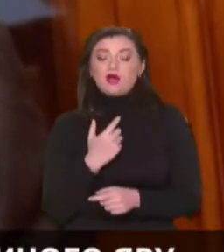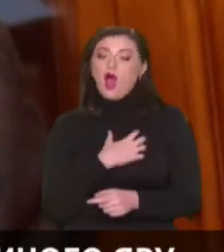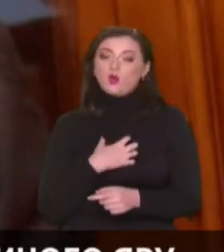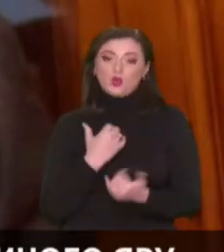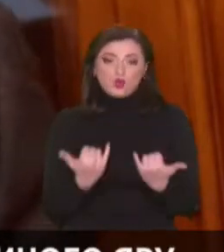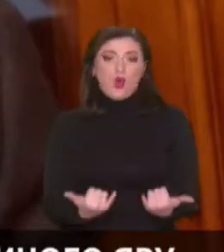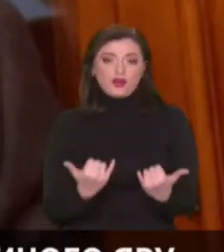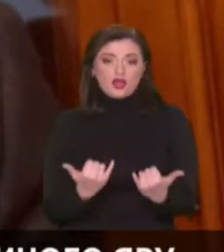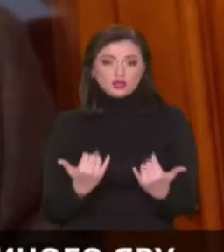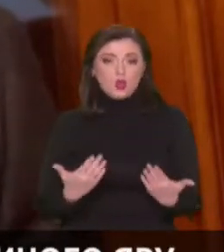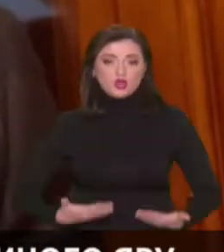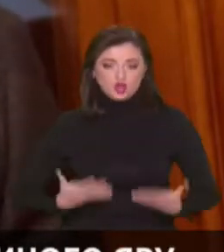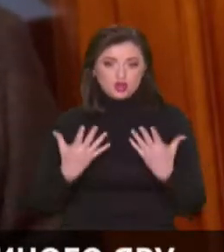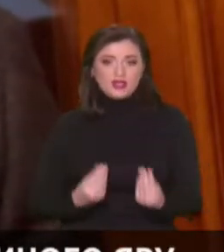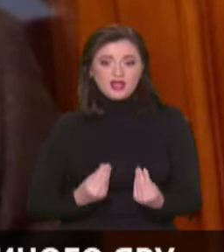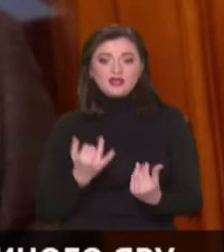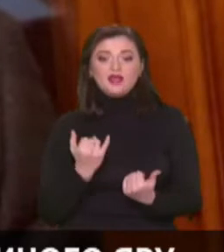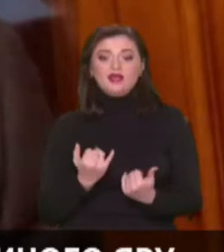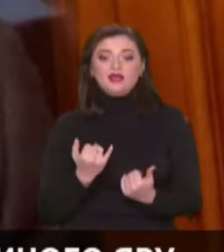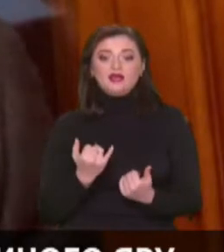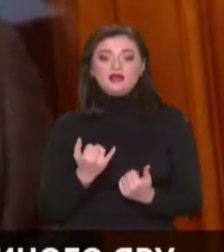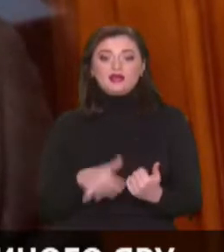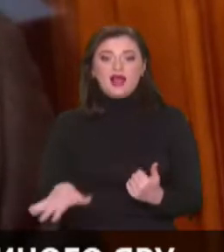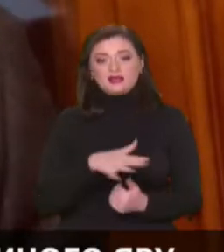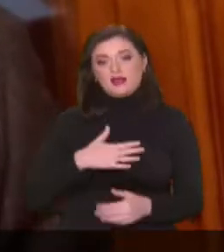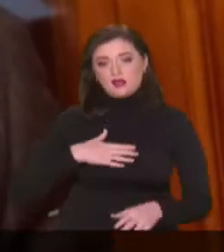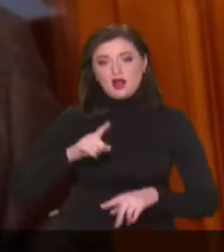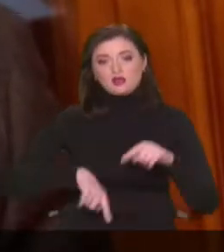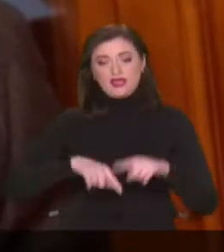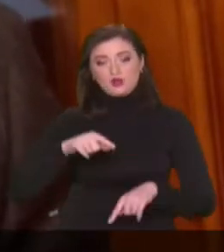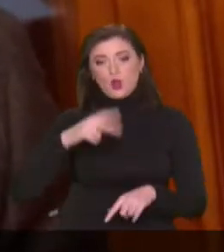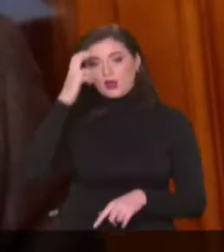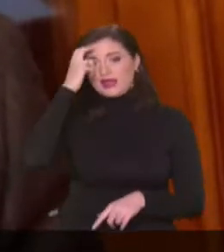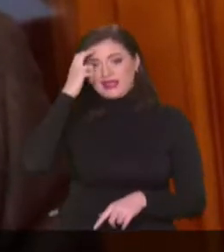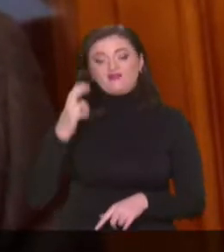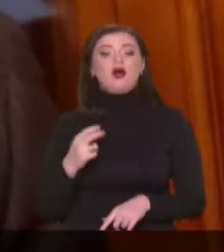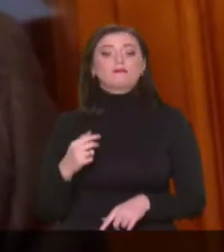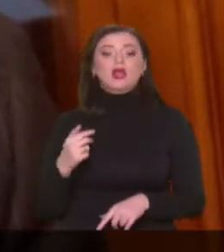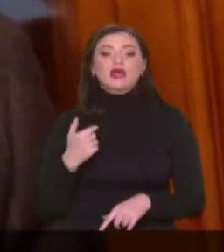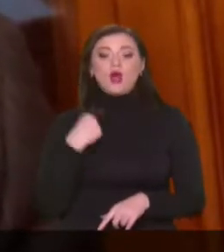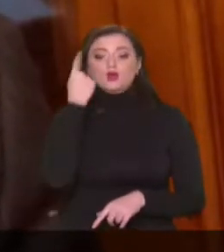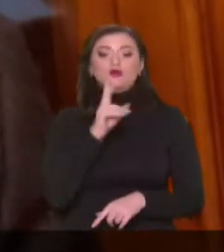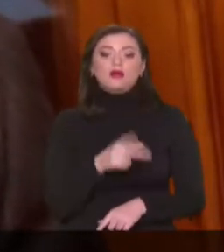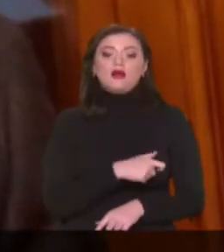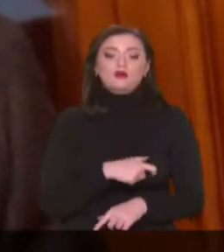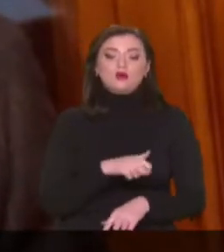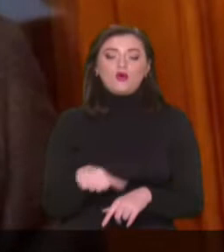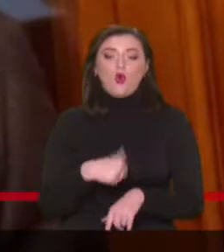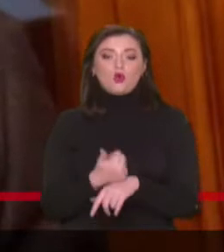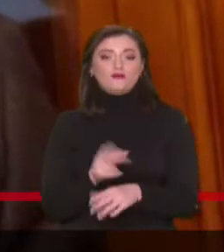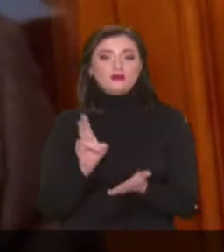сьогоднішній день на теренах нашого рідного Києва. І я особисто, як депутат, як голова постійної